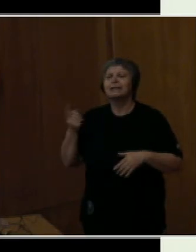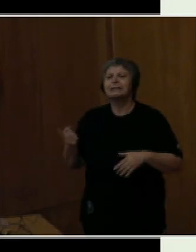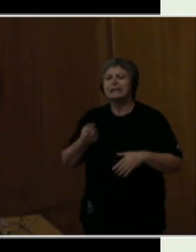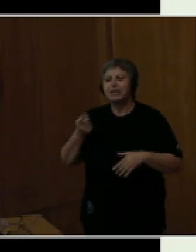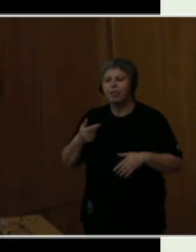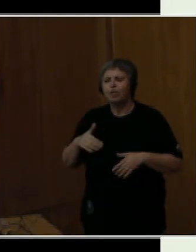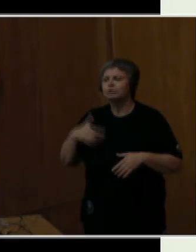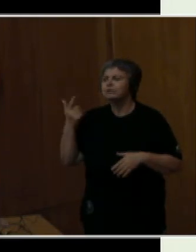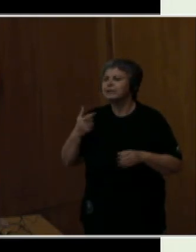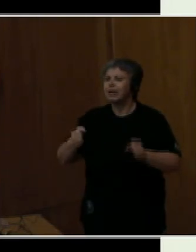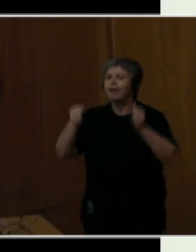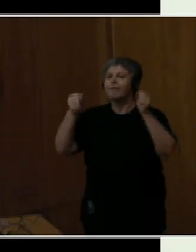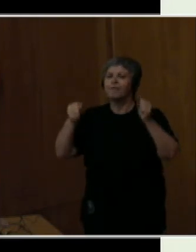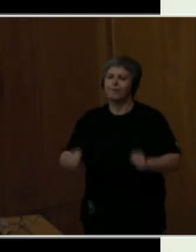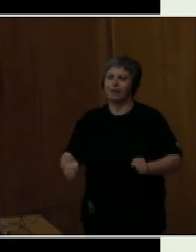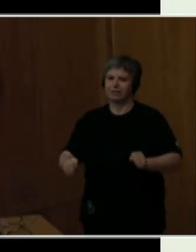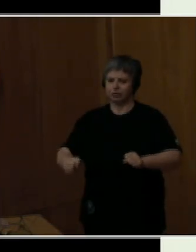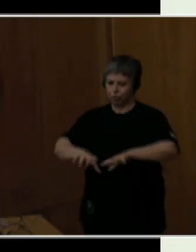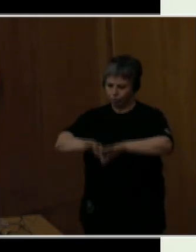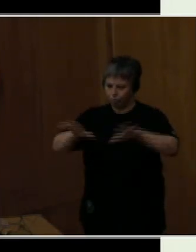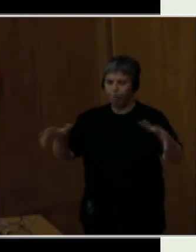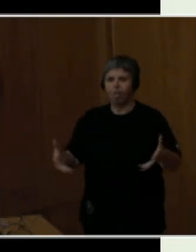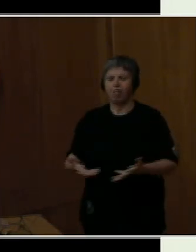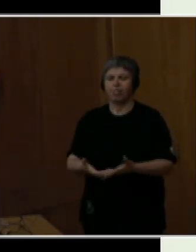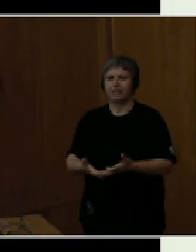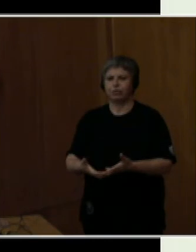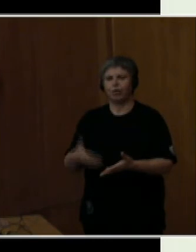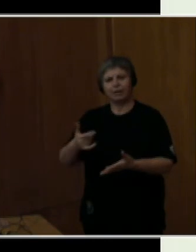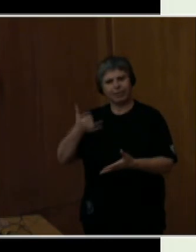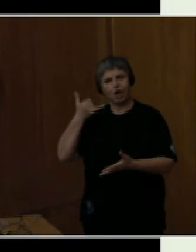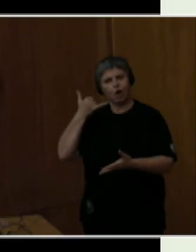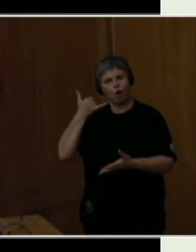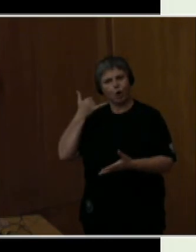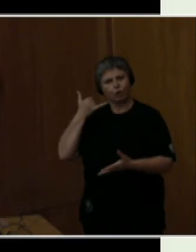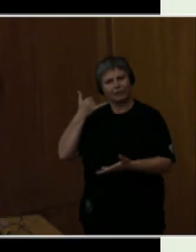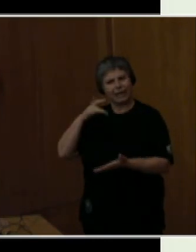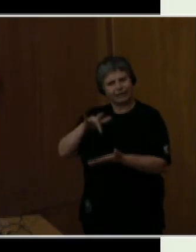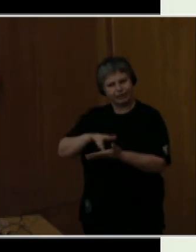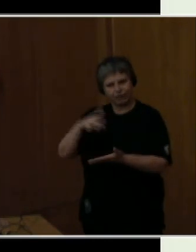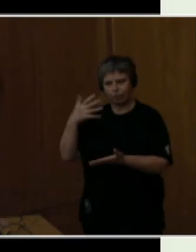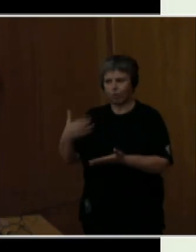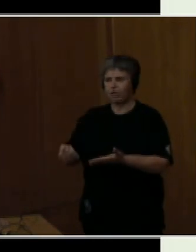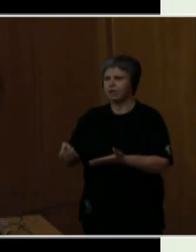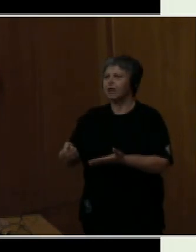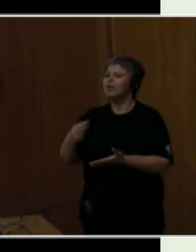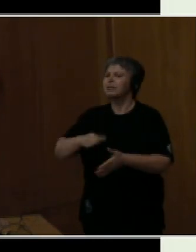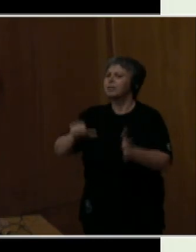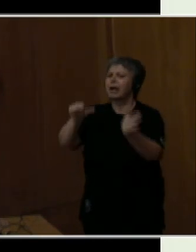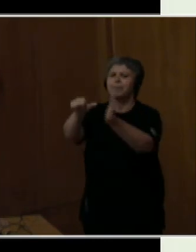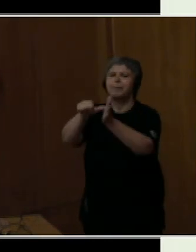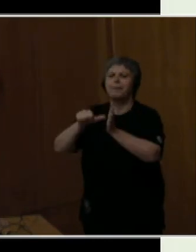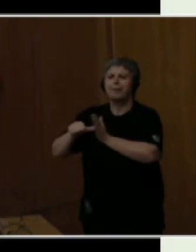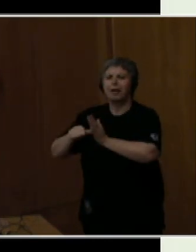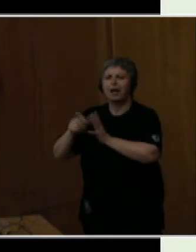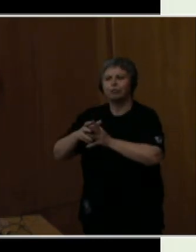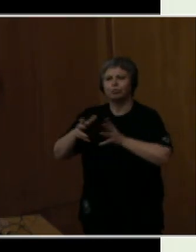τη ραχοκοκαλιά, ενός network operator, σαν τον ΟΤΕ, και σε μητροπολιτικούς δακτυλίους, οι οποίοι αναπτύχθηκαν,